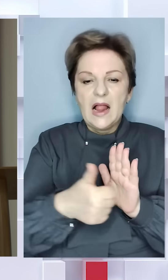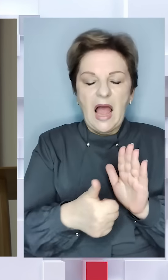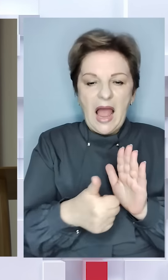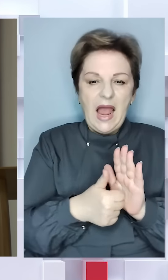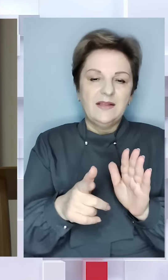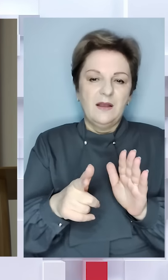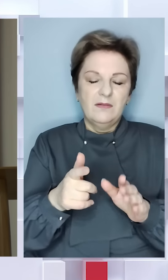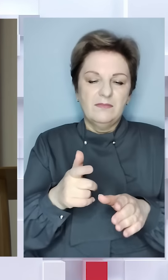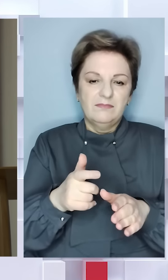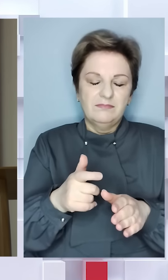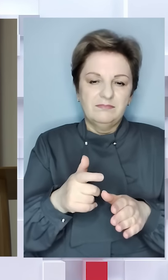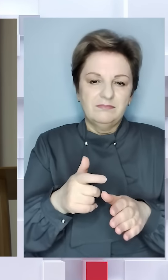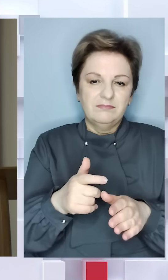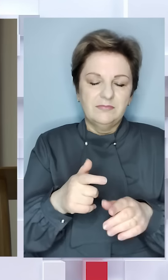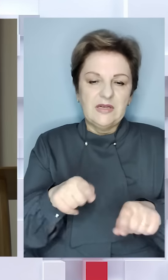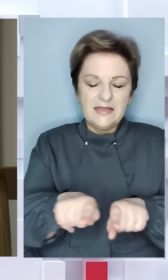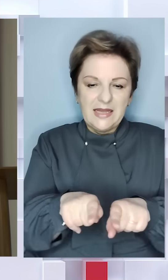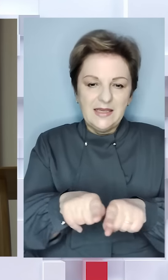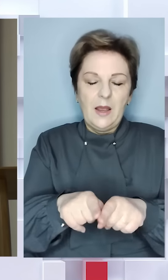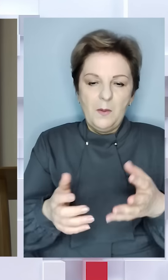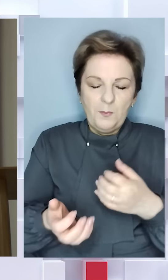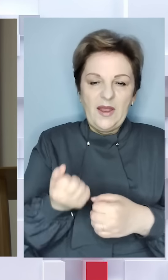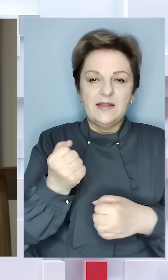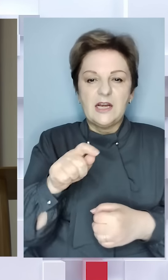вони краще поширюються. По-друге,